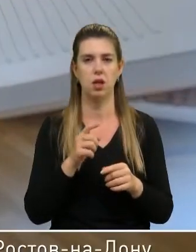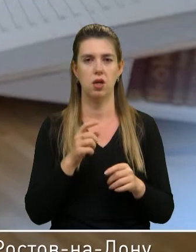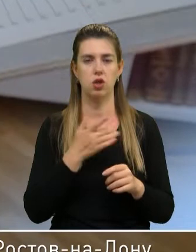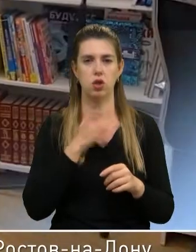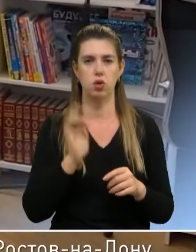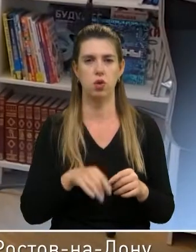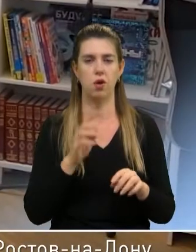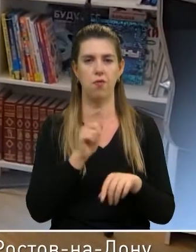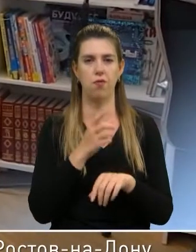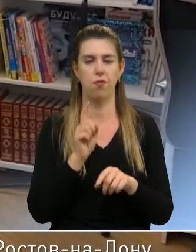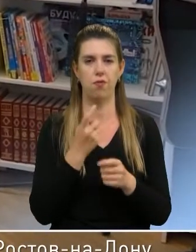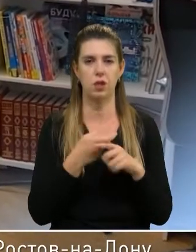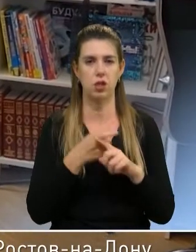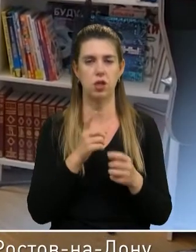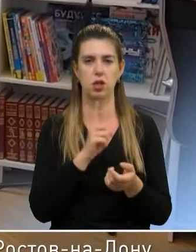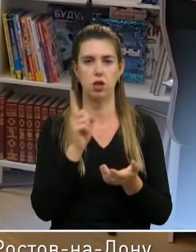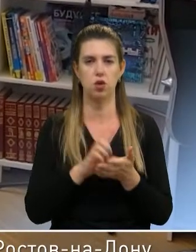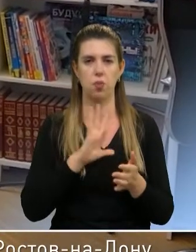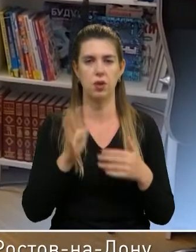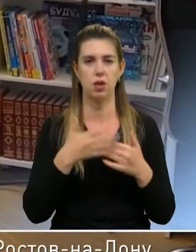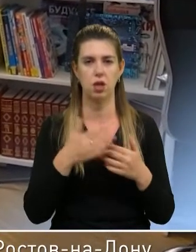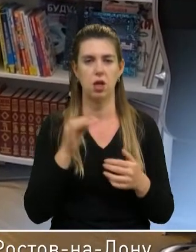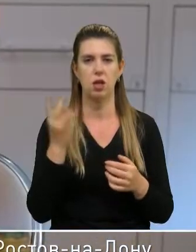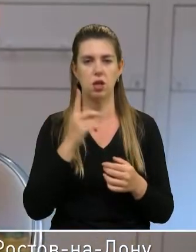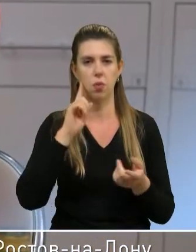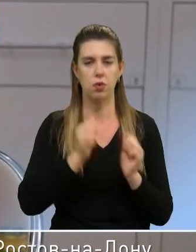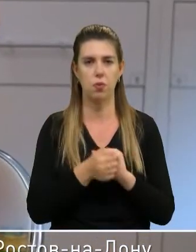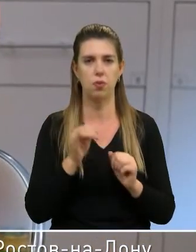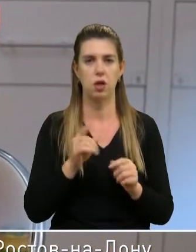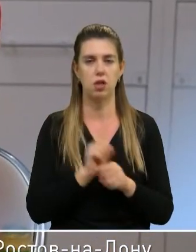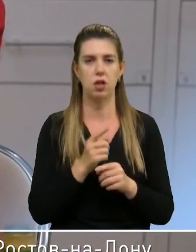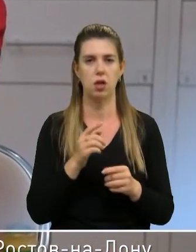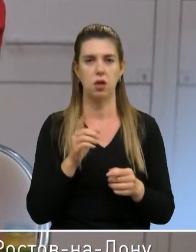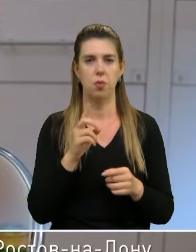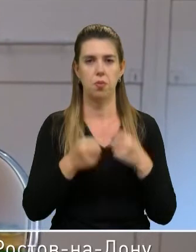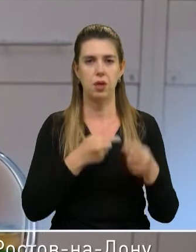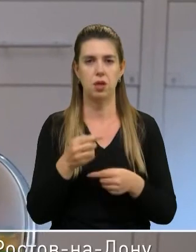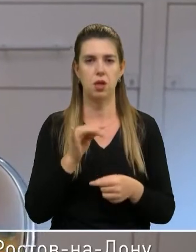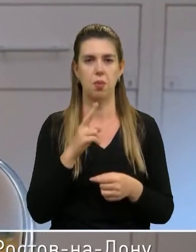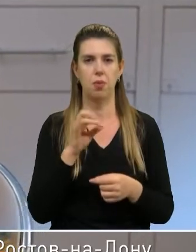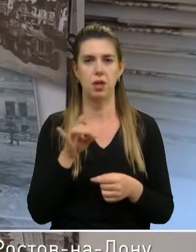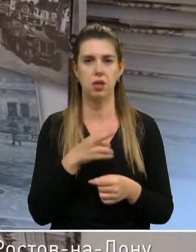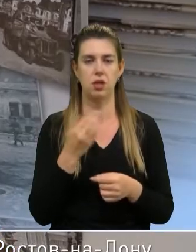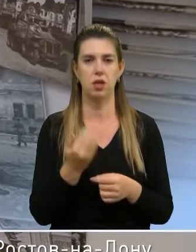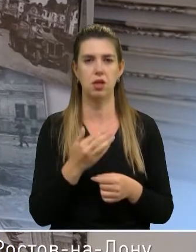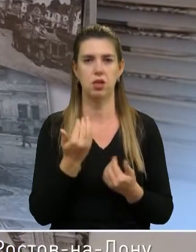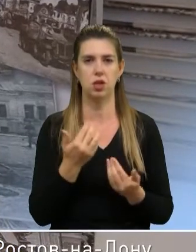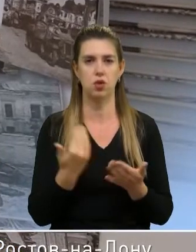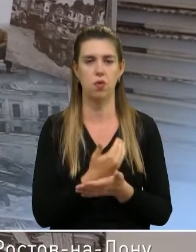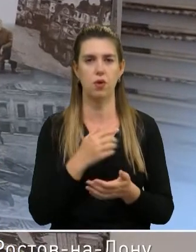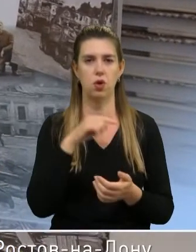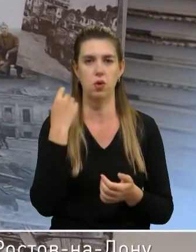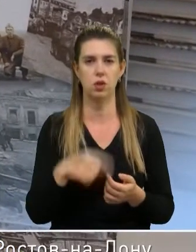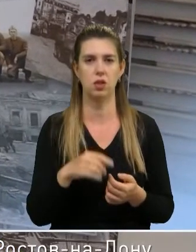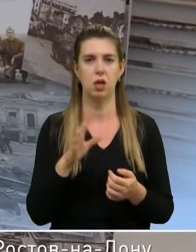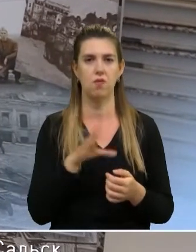не должны оставаться безнаказанными, и нужно помнить и чтить подвиг наших предков и прадедов, ведь и современная Россия